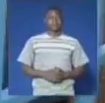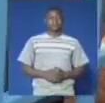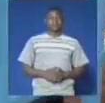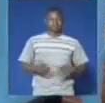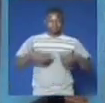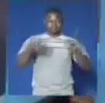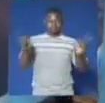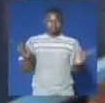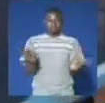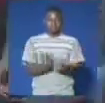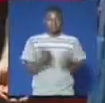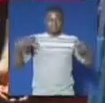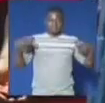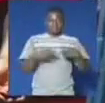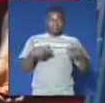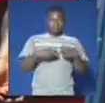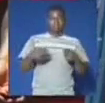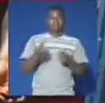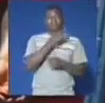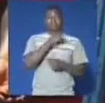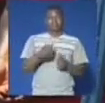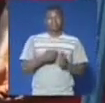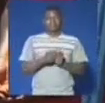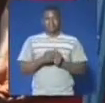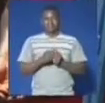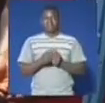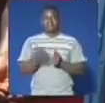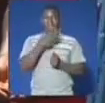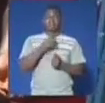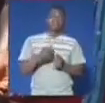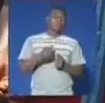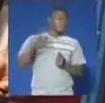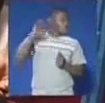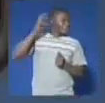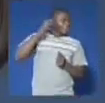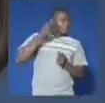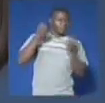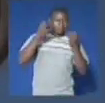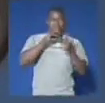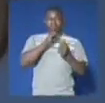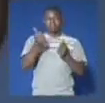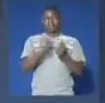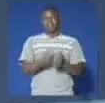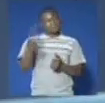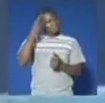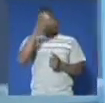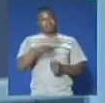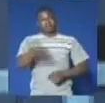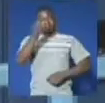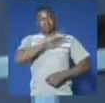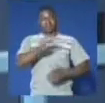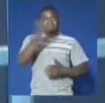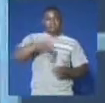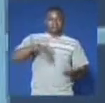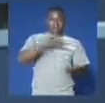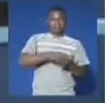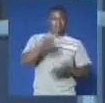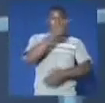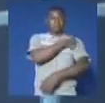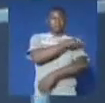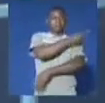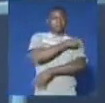Un groupe électrogène de 100 kVA insonorisé avec une installation complète au profit du centre hospitalier